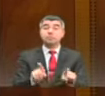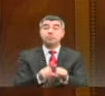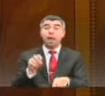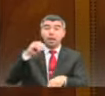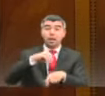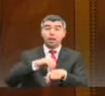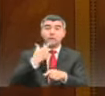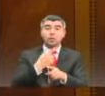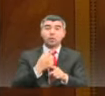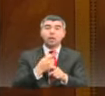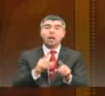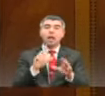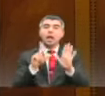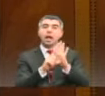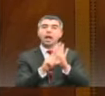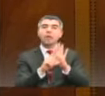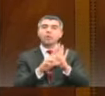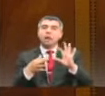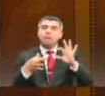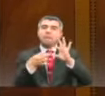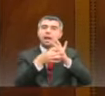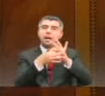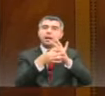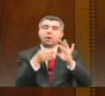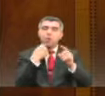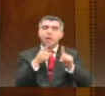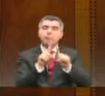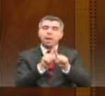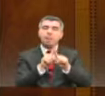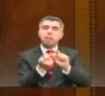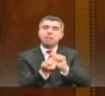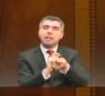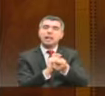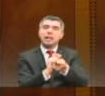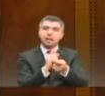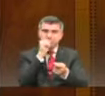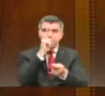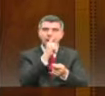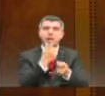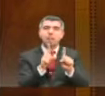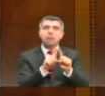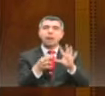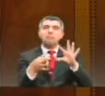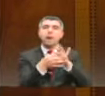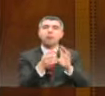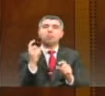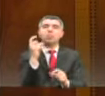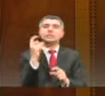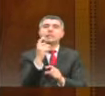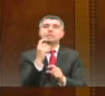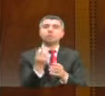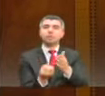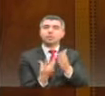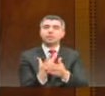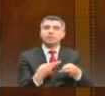إصلاح القانون البنكي الذي نص على إحداث تمويلات بديلة في إطار المالية التشاركية